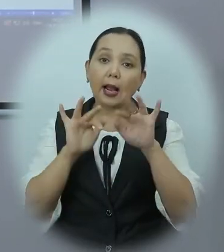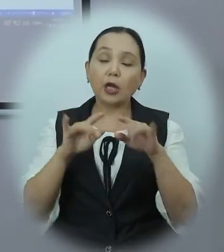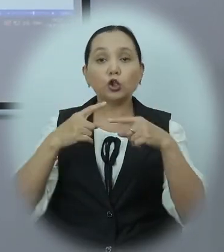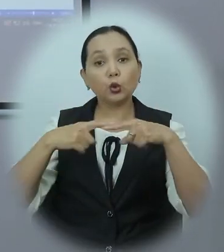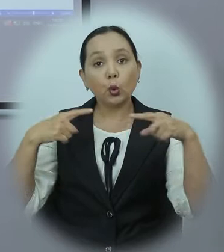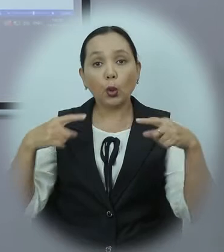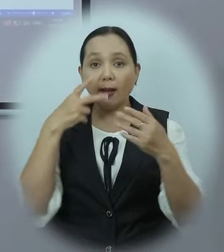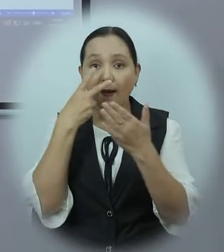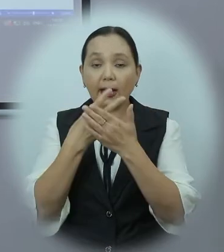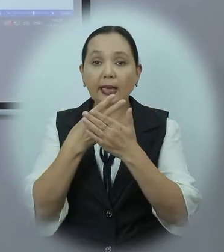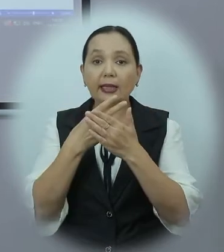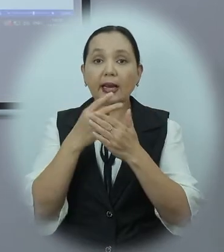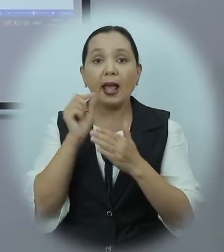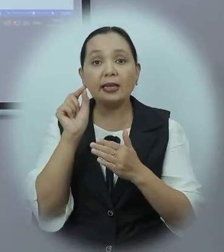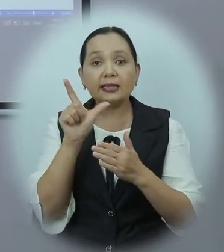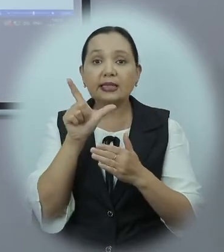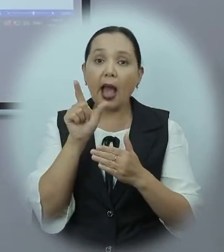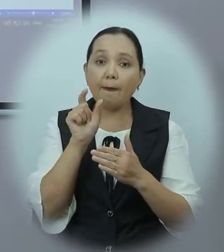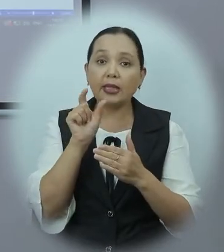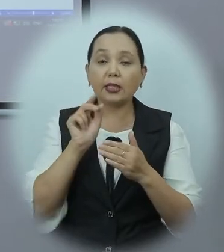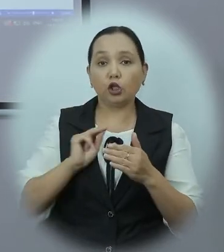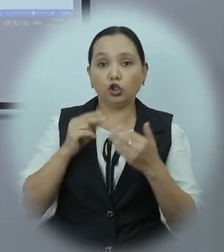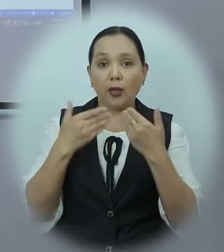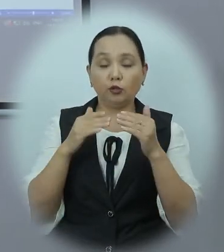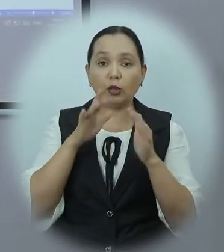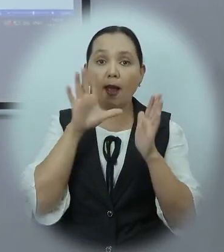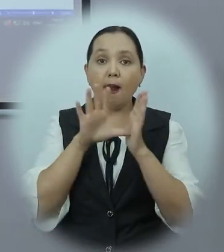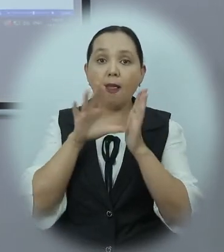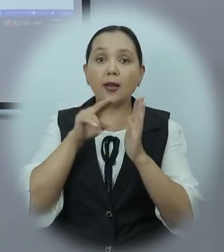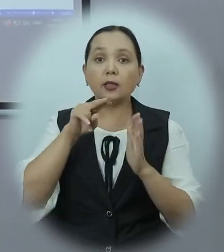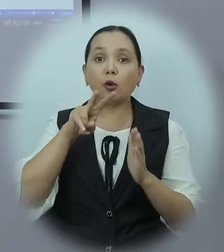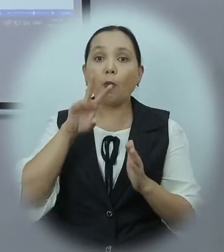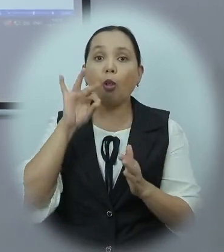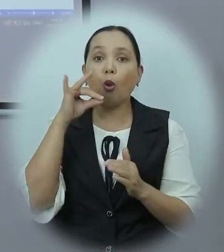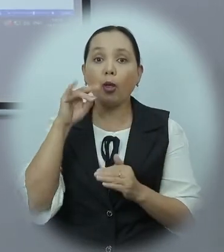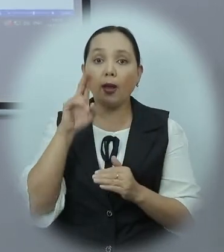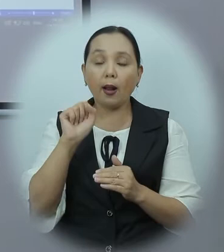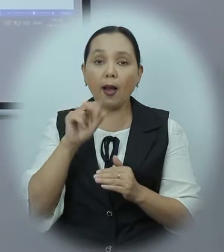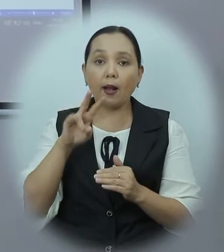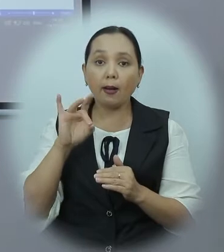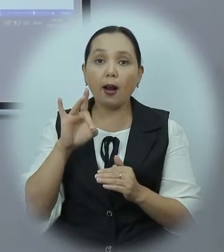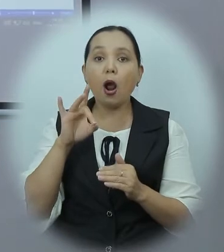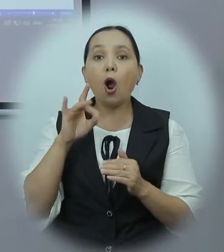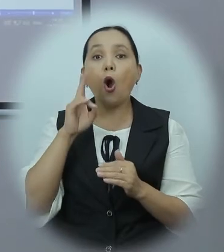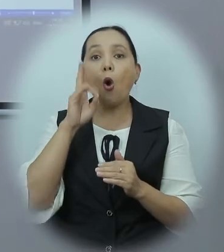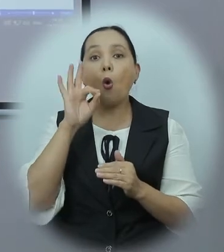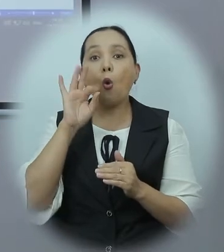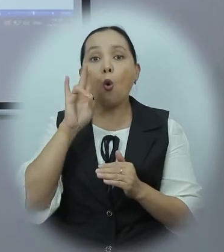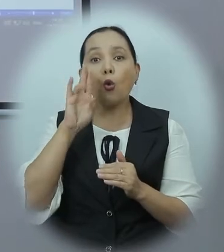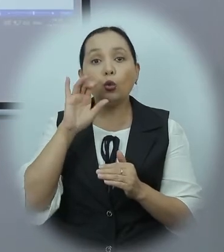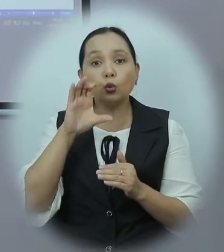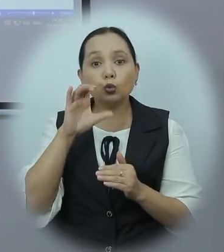turli xildagi diametrda ishlab chiqariladi. Ya'ni elektr ployikalar konus